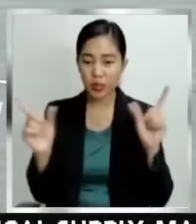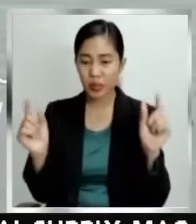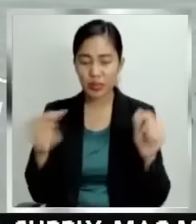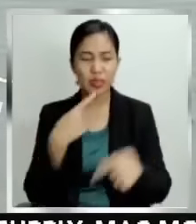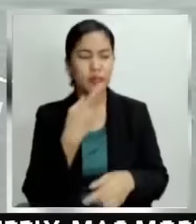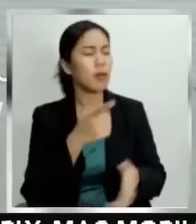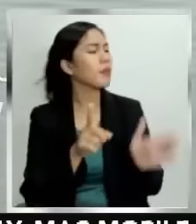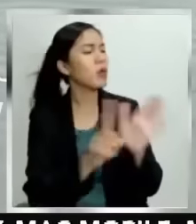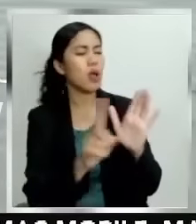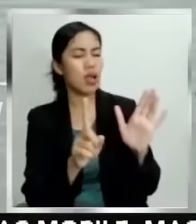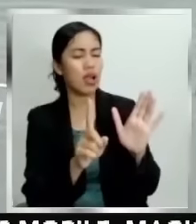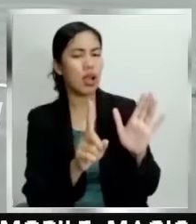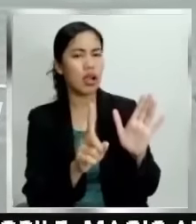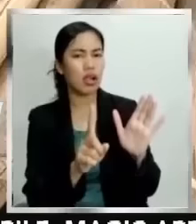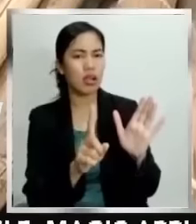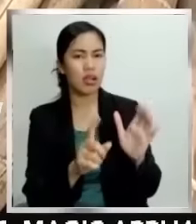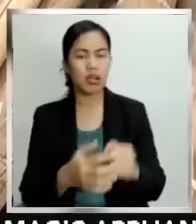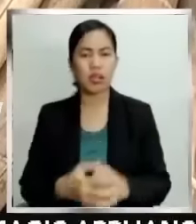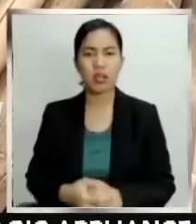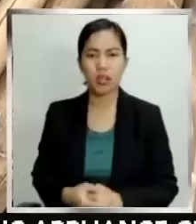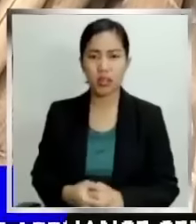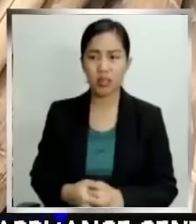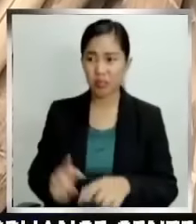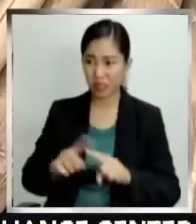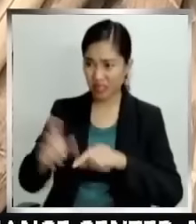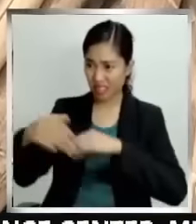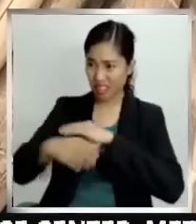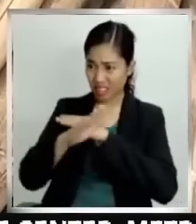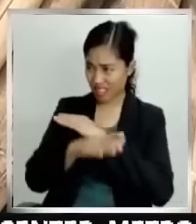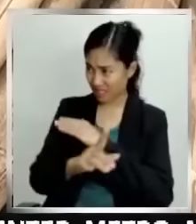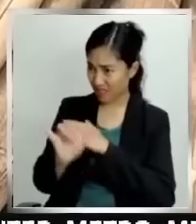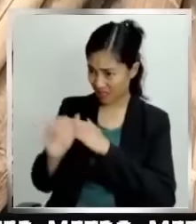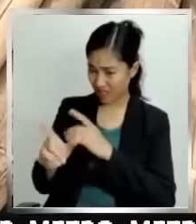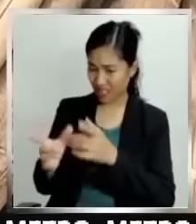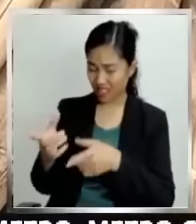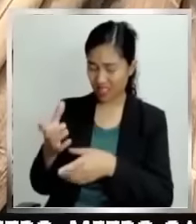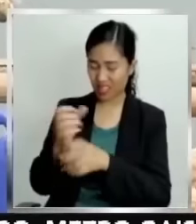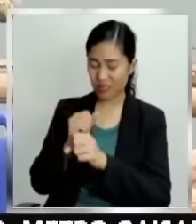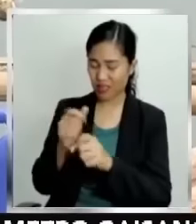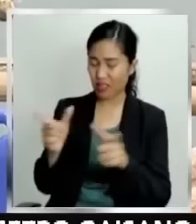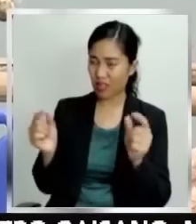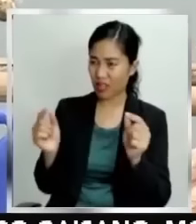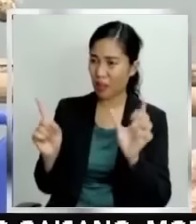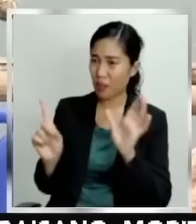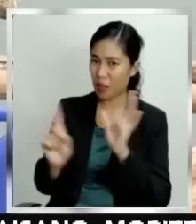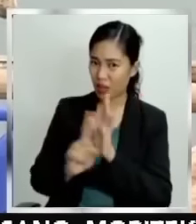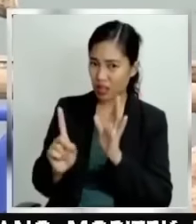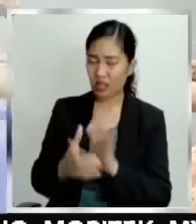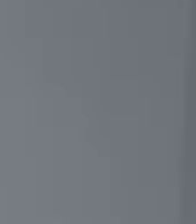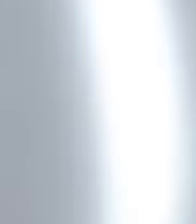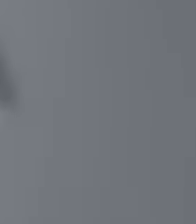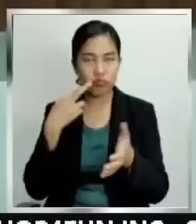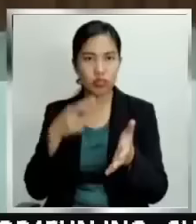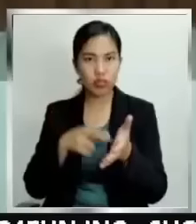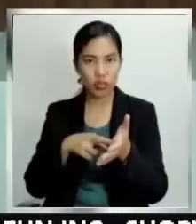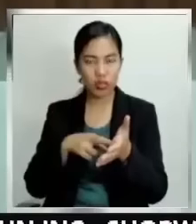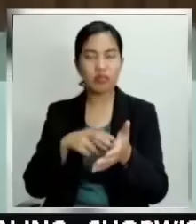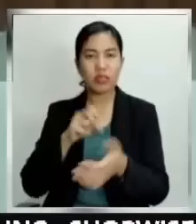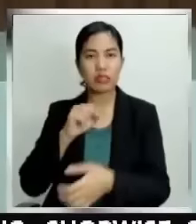marito. Kung dagat, bawal. Para sa GMA Integrated News, Maki Pulido, nakatutok, 24 oras.